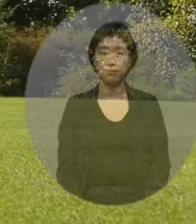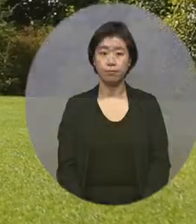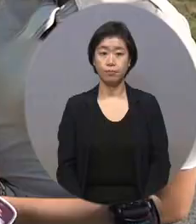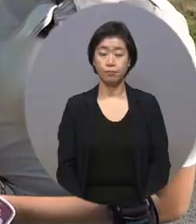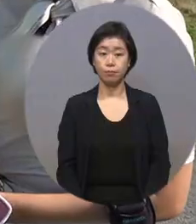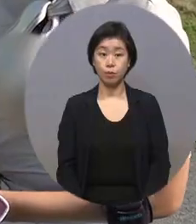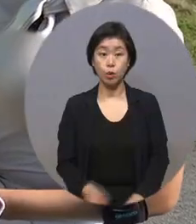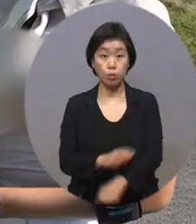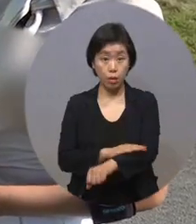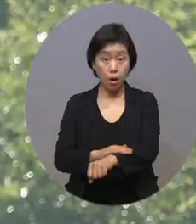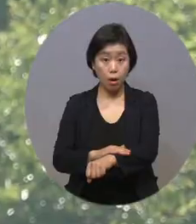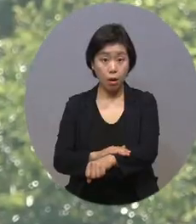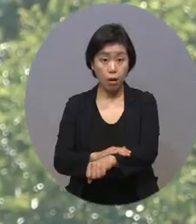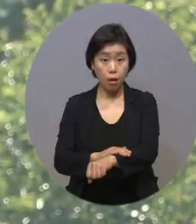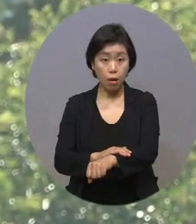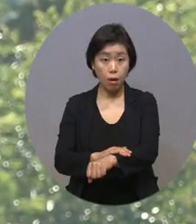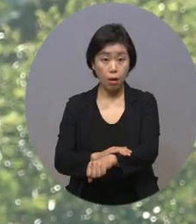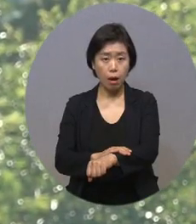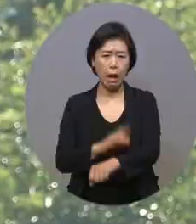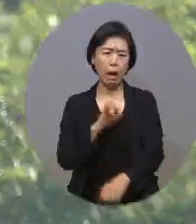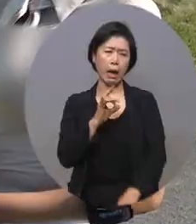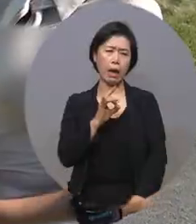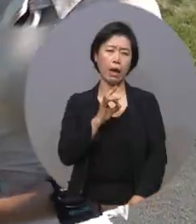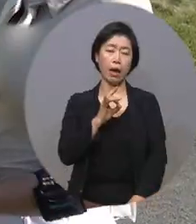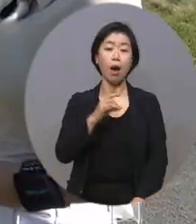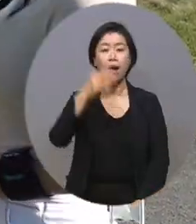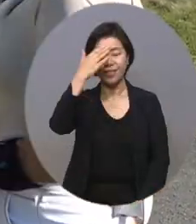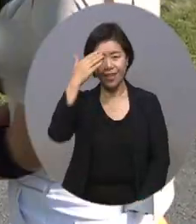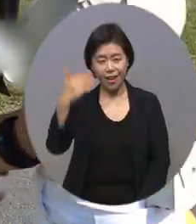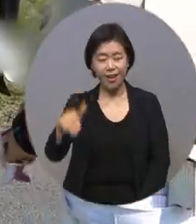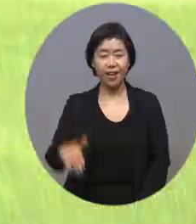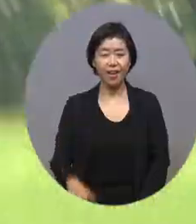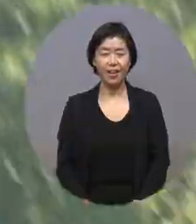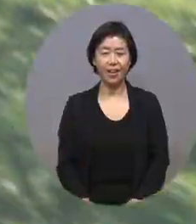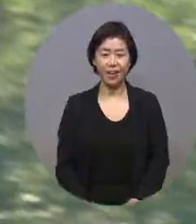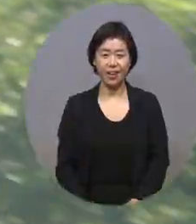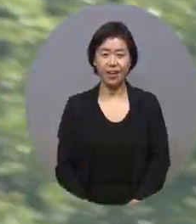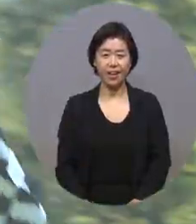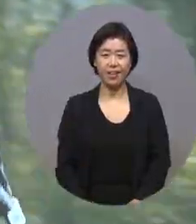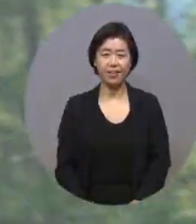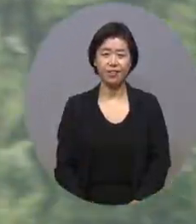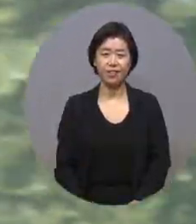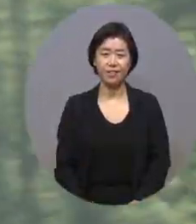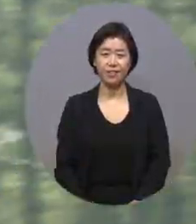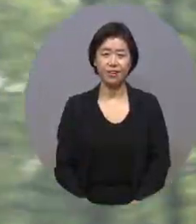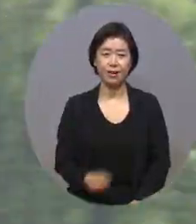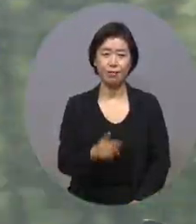아, 어. 야, 안 돼. 어? 아, 다행이다. 어, 안 빠졌어. 어, 안 빠졌어.